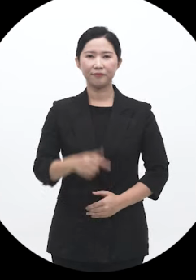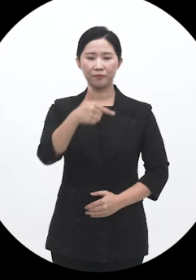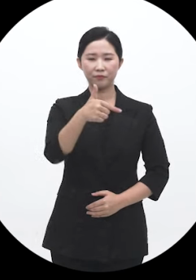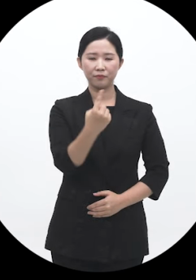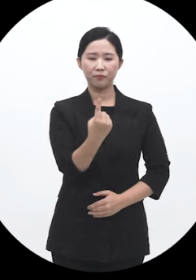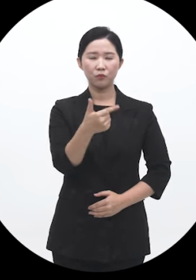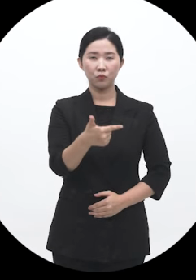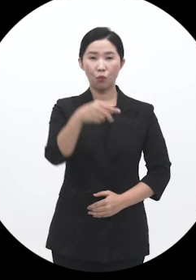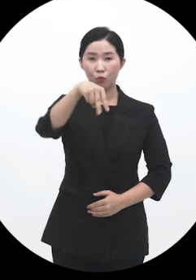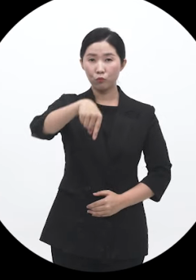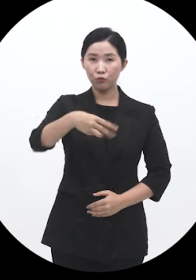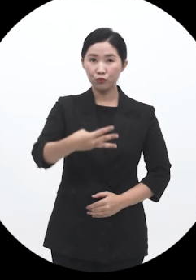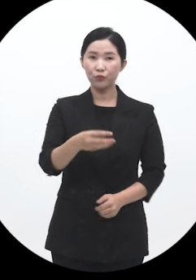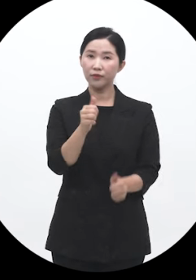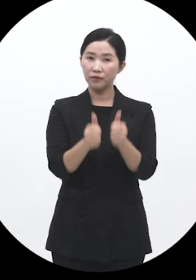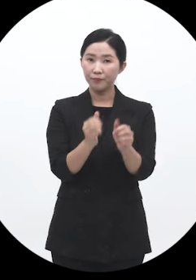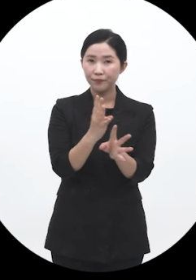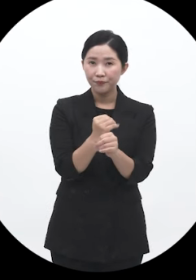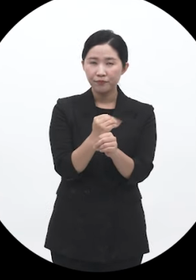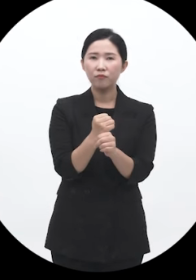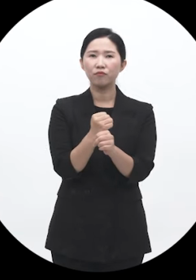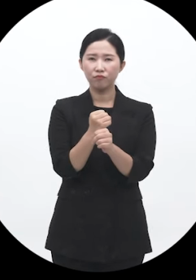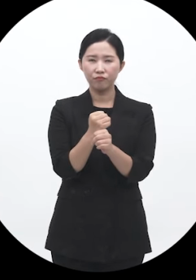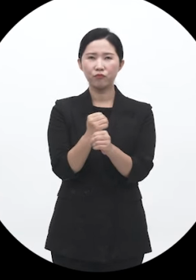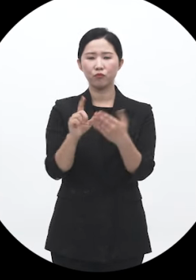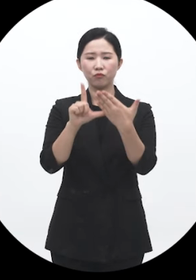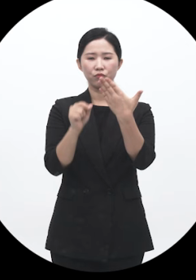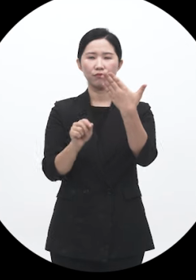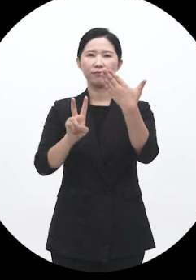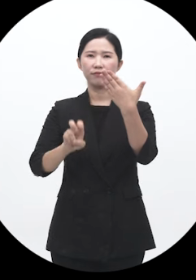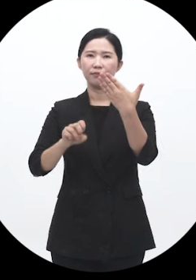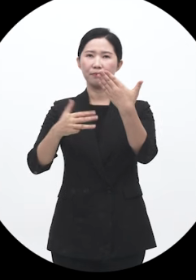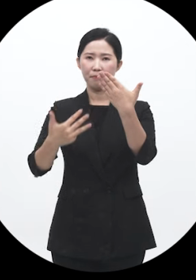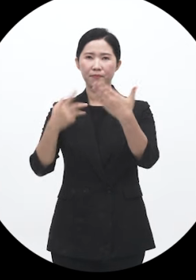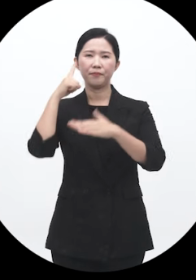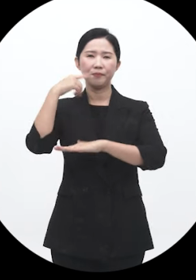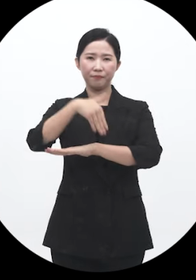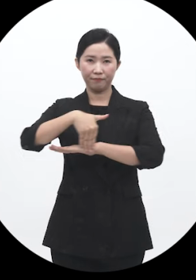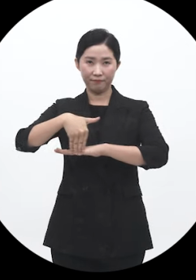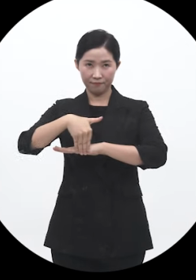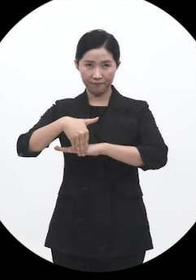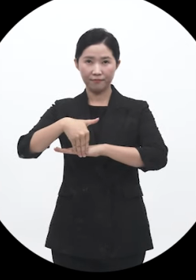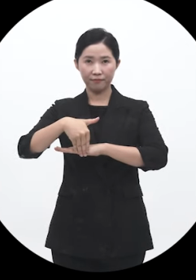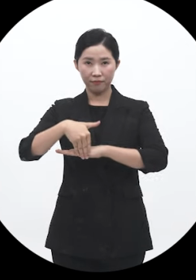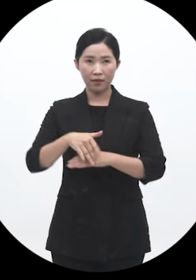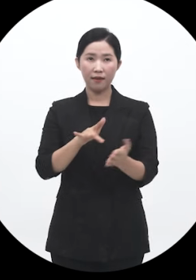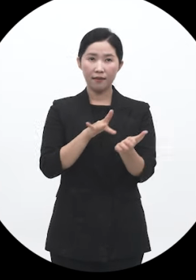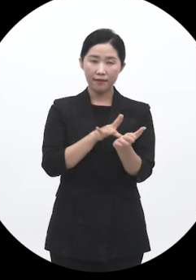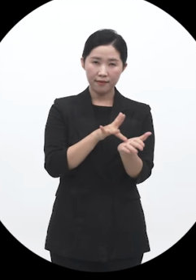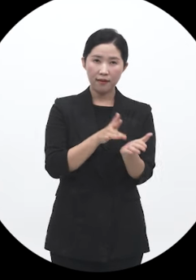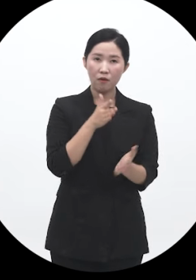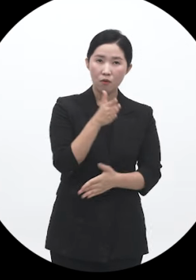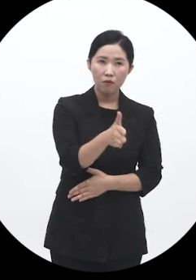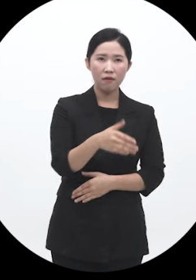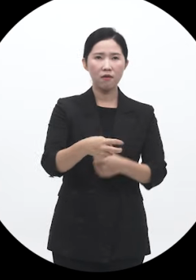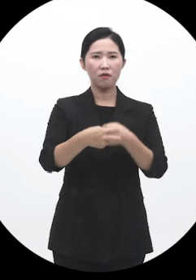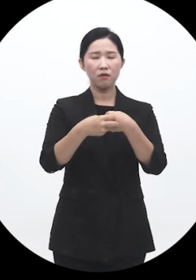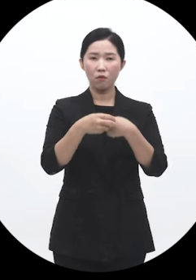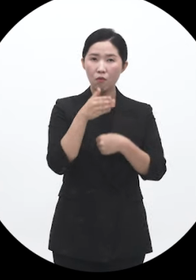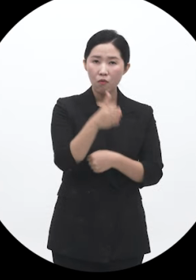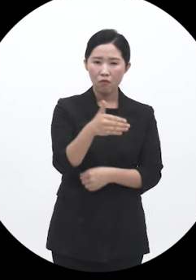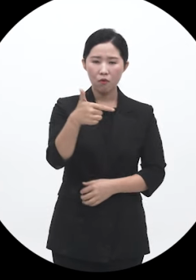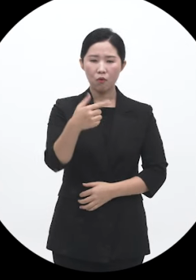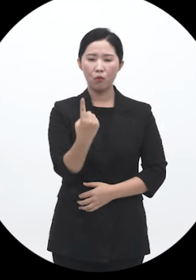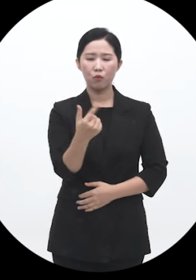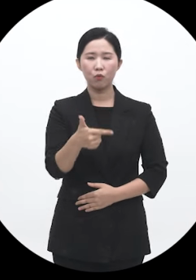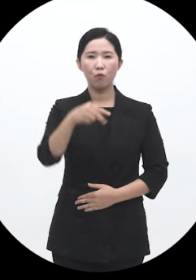논술고사는 약학과와 의예과를 제외한 전 모집 단위는 9월 28일로 예정되어 있고